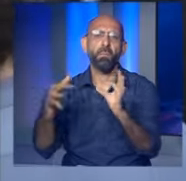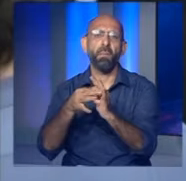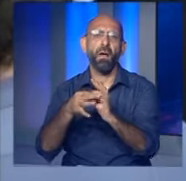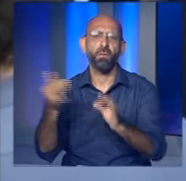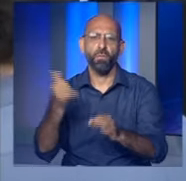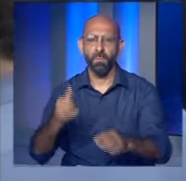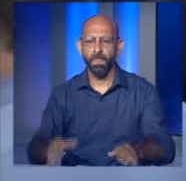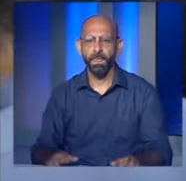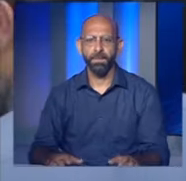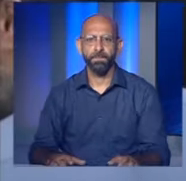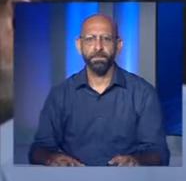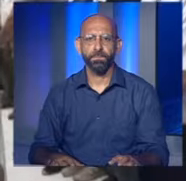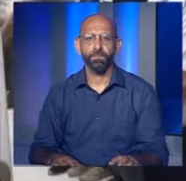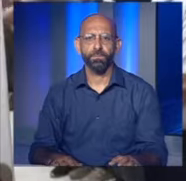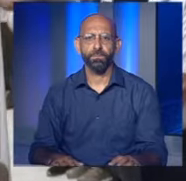من